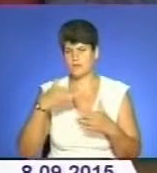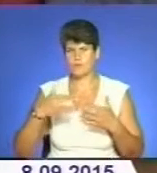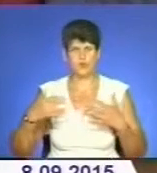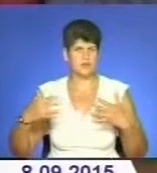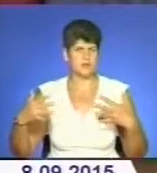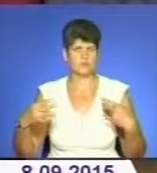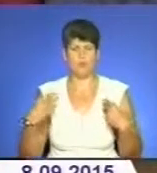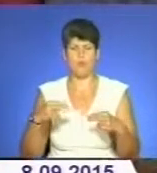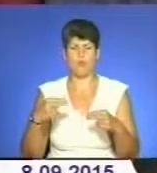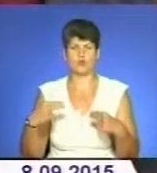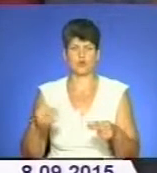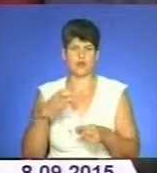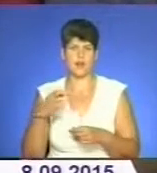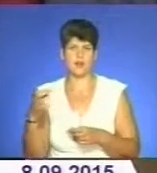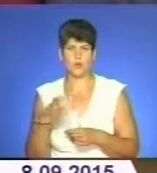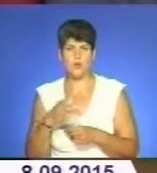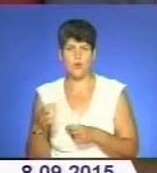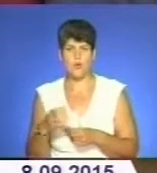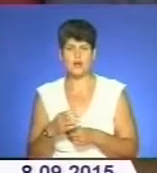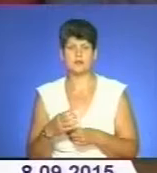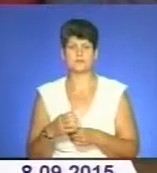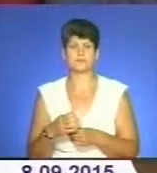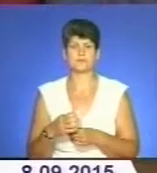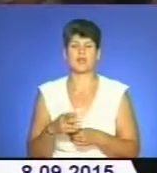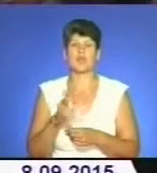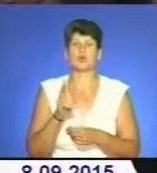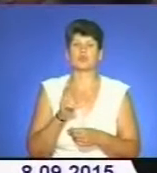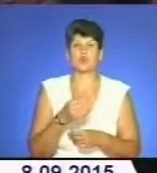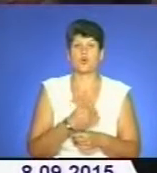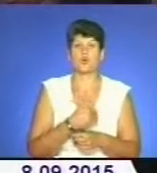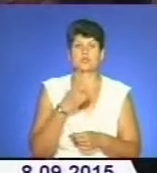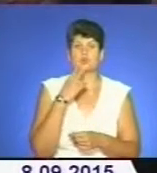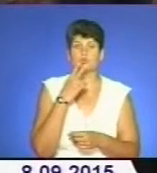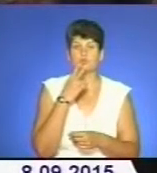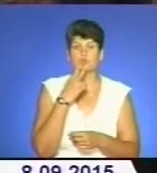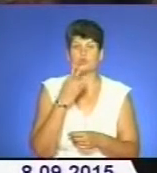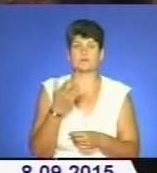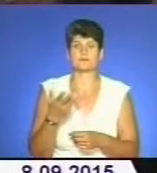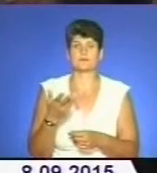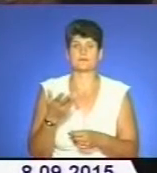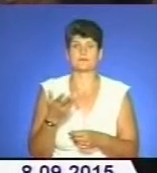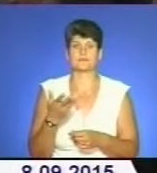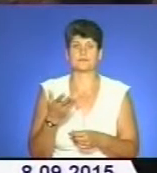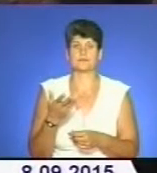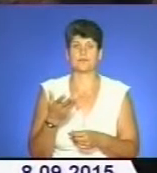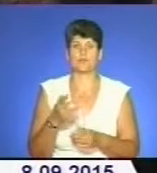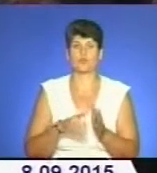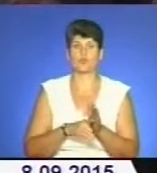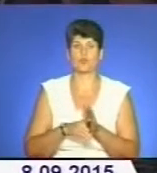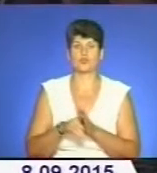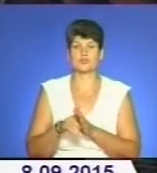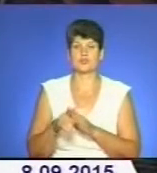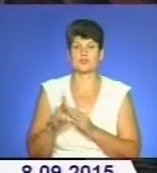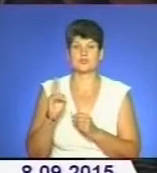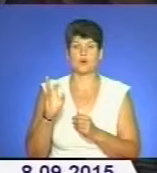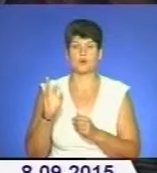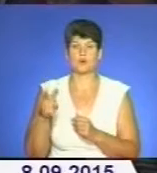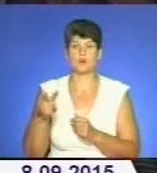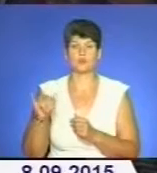продавати алкогольні напої. Хто хоче тютюном покурити, та починаючи з клумба, багато хто